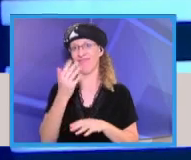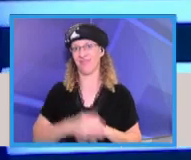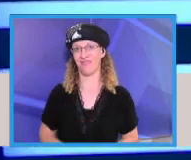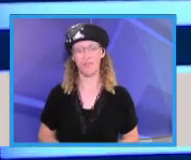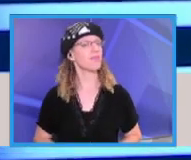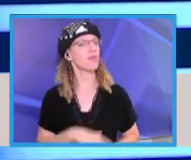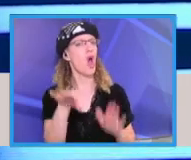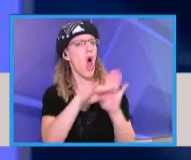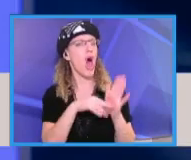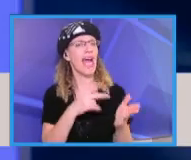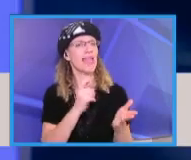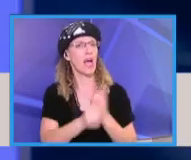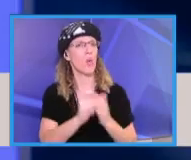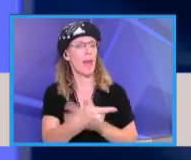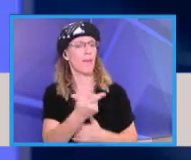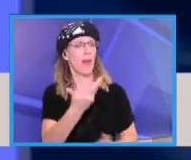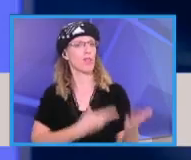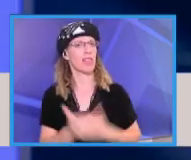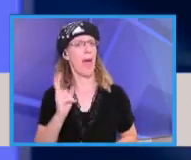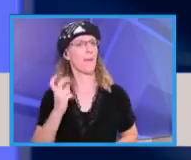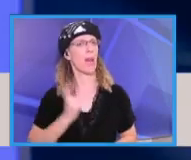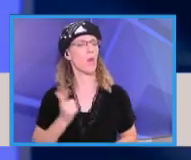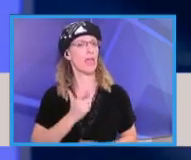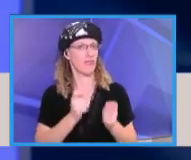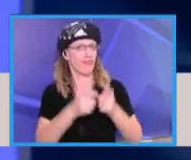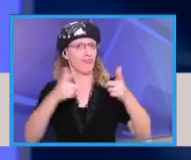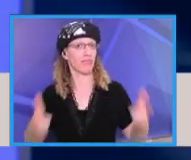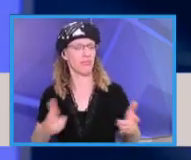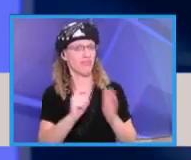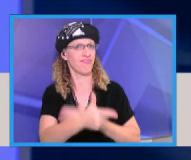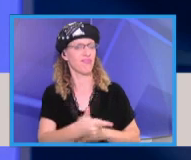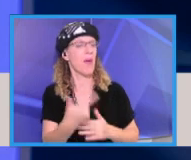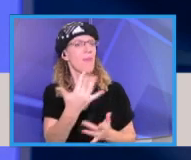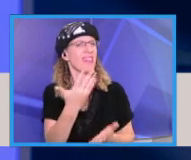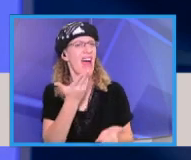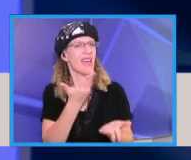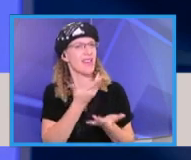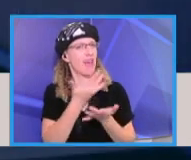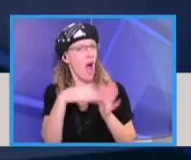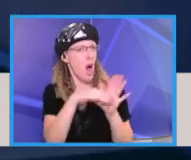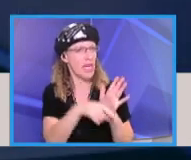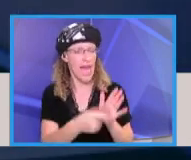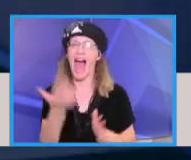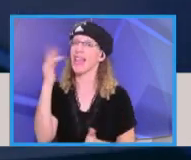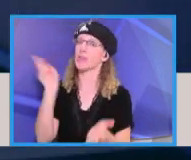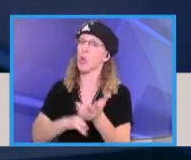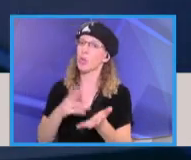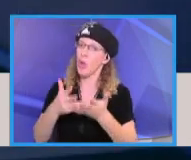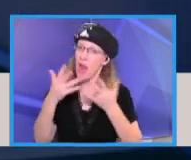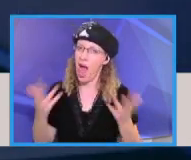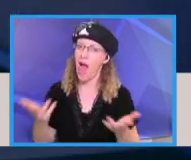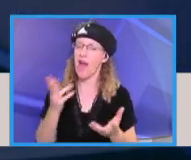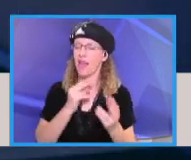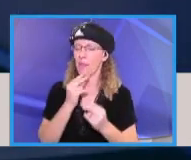חוק התגמולים המוגדלים למשרתי המילואים העצמאים? אתה הזכרת את החוק הזה. זה היה לי זכות גדולה באמת לטפל בעיוות